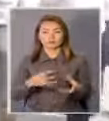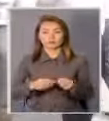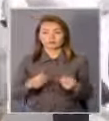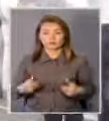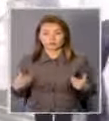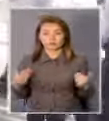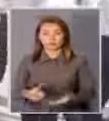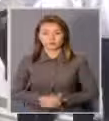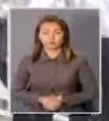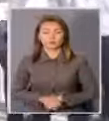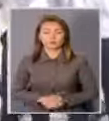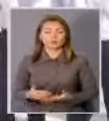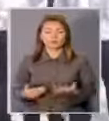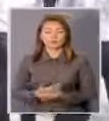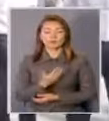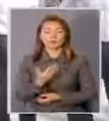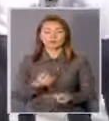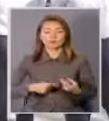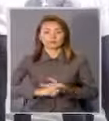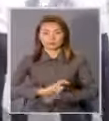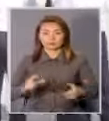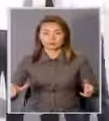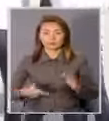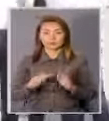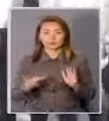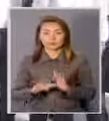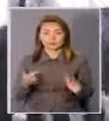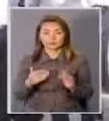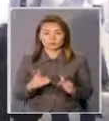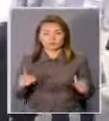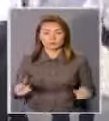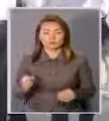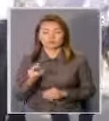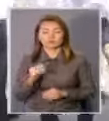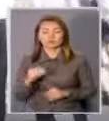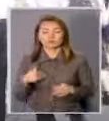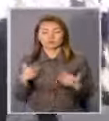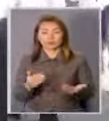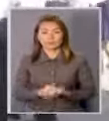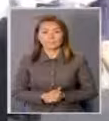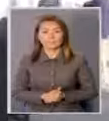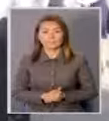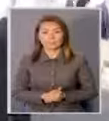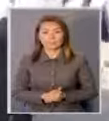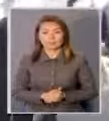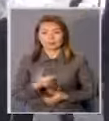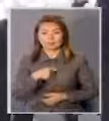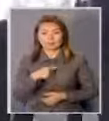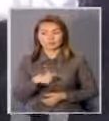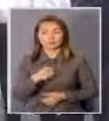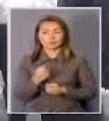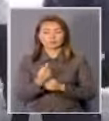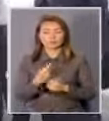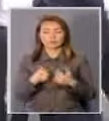құтты болсын. Жаңадан келіп жатқан біздің мектептегі 7-ші сыныптарға ақ жол тілеймін. Және де өзіміз енді